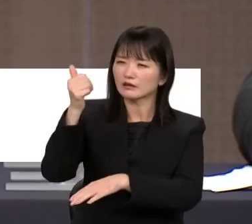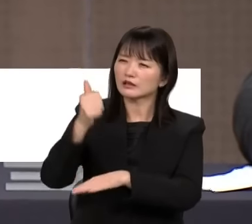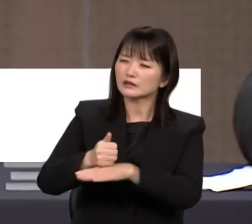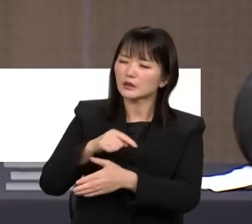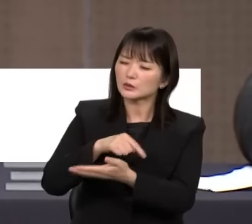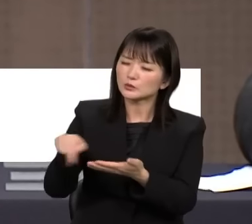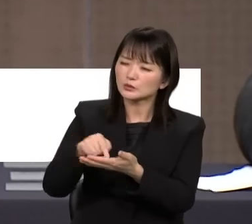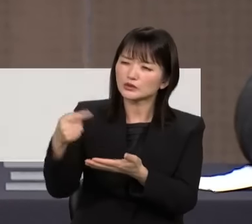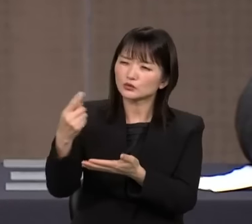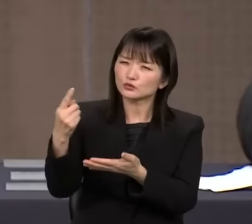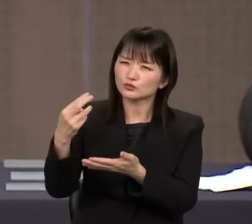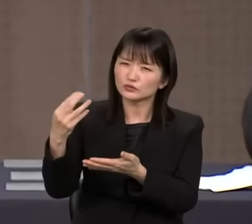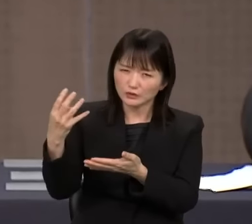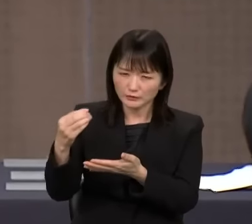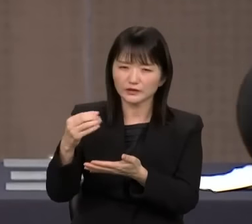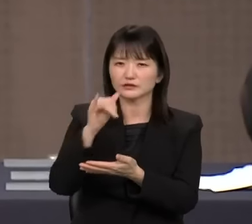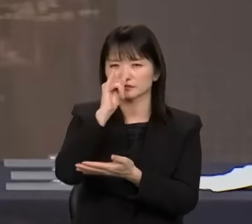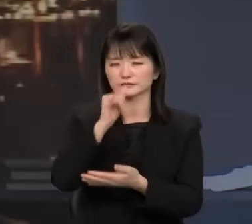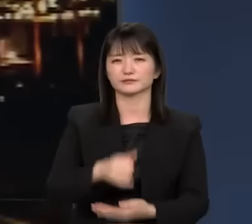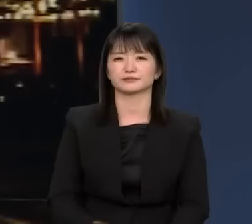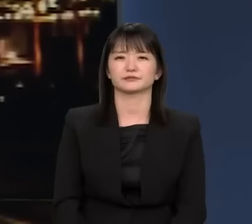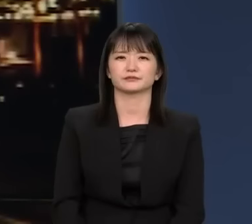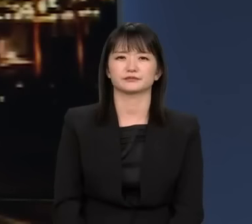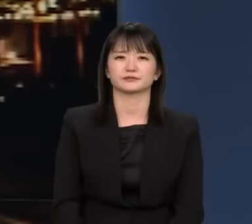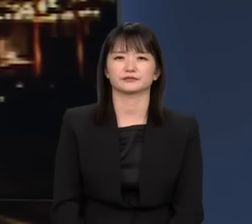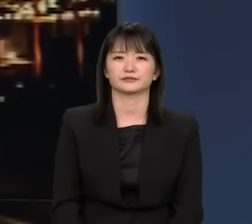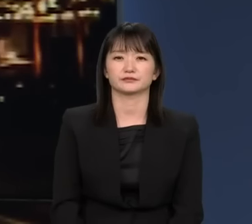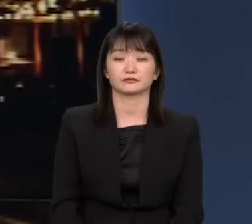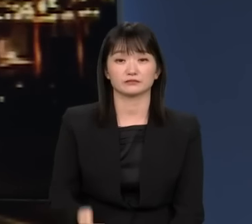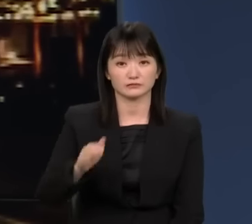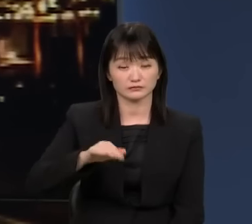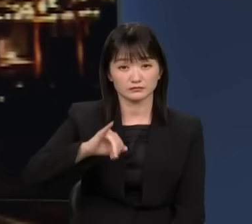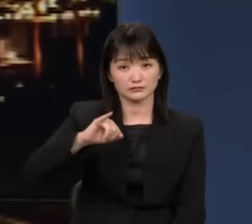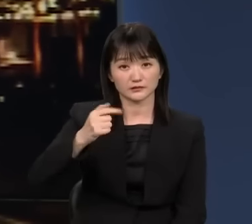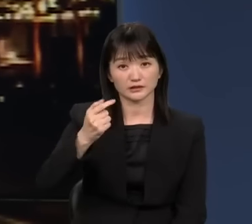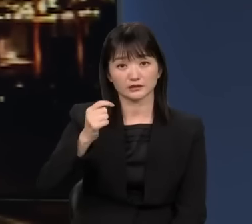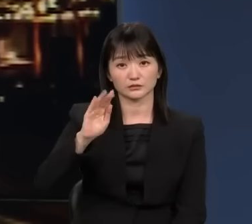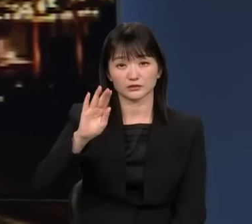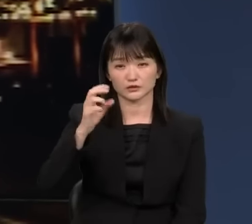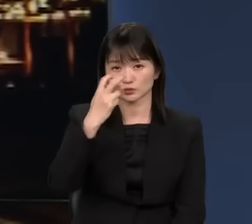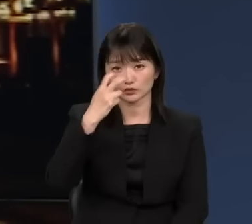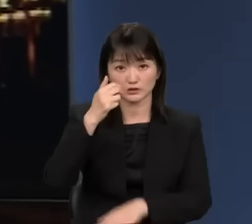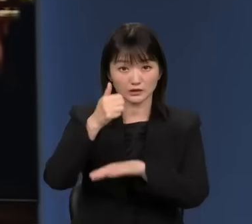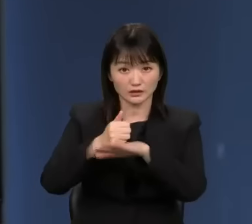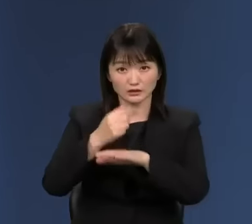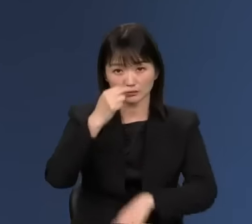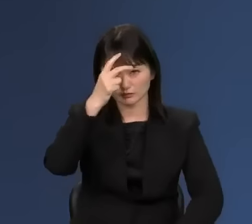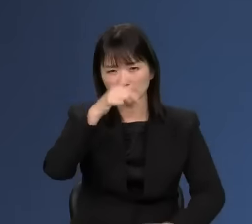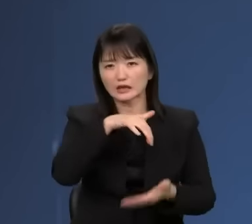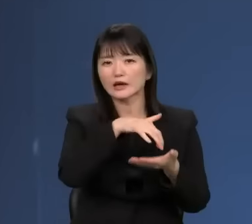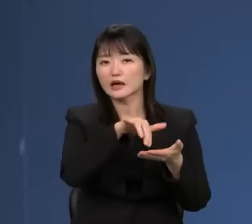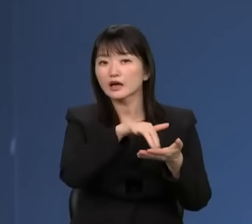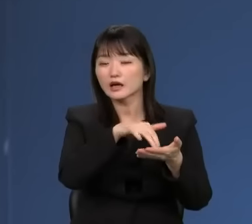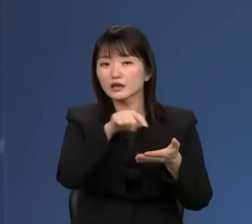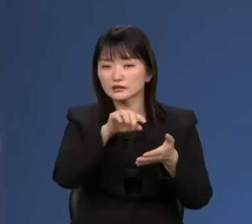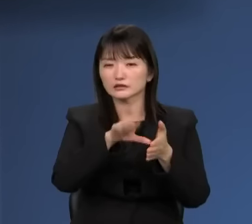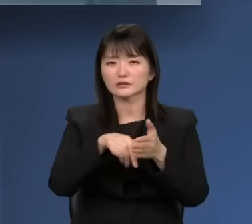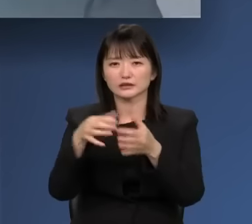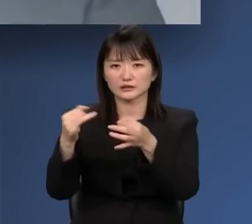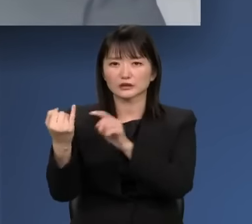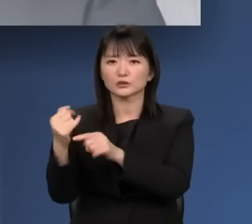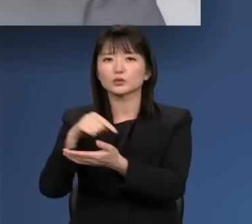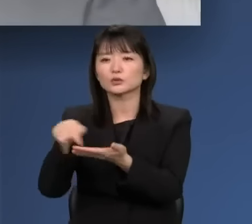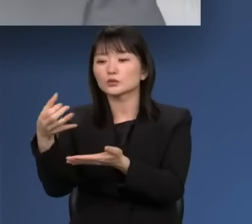손해를 보고 그런데 jtbc 취재 결과 검찰이 계산한 이식기 김여사의